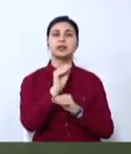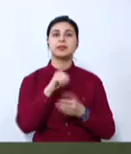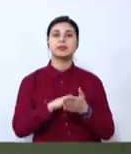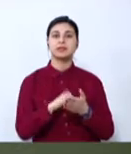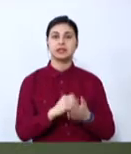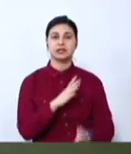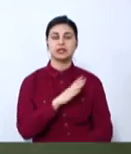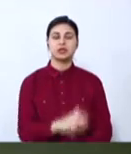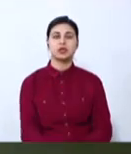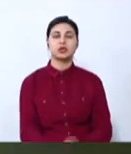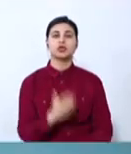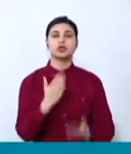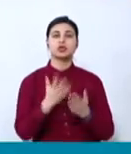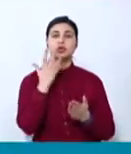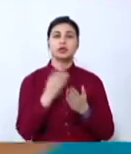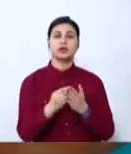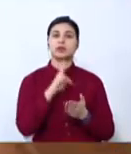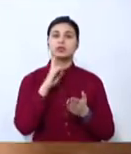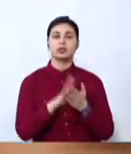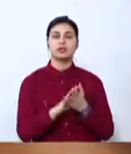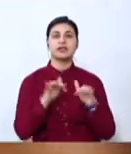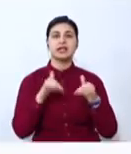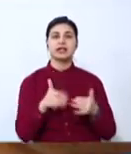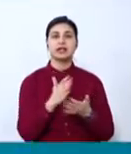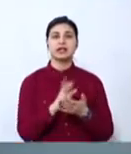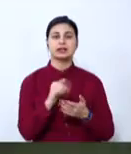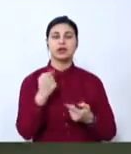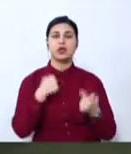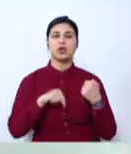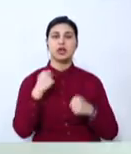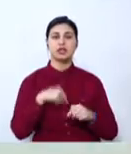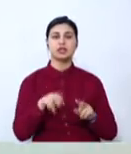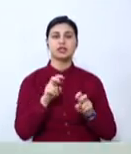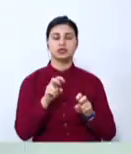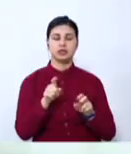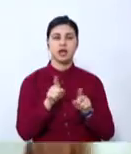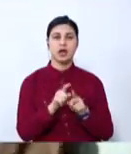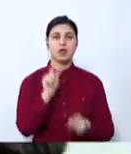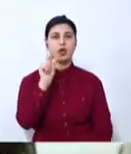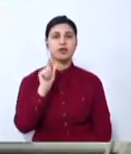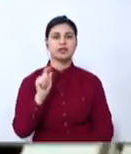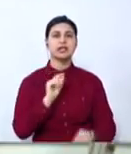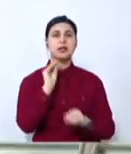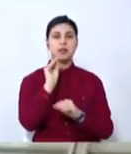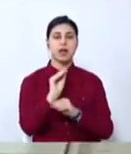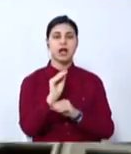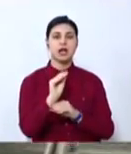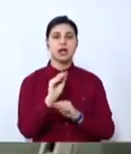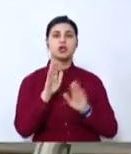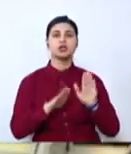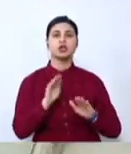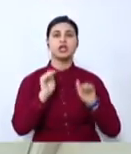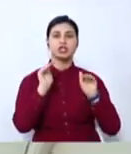გახდეს. Თუ თავს მუდმივად გადაღლილად გრძნობთ და ორგანიზმში სტრესის ჰორმონების კოეფიციენტი მაღალია, წონაში